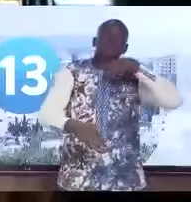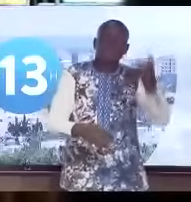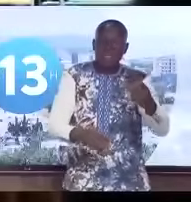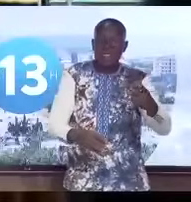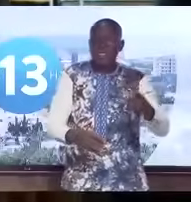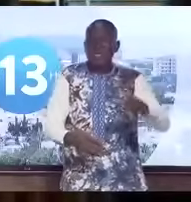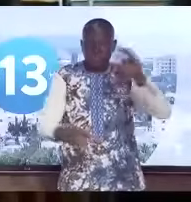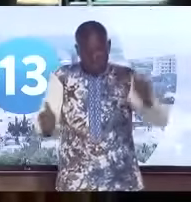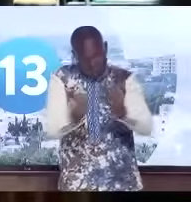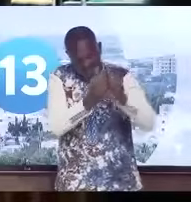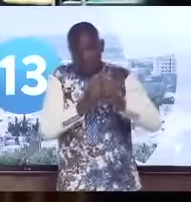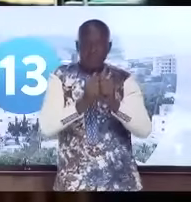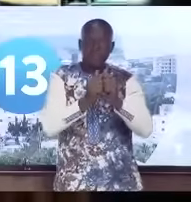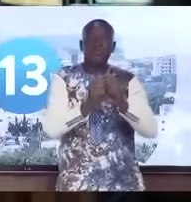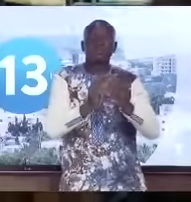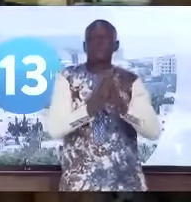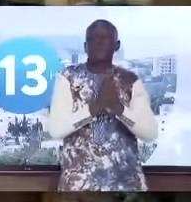avec ses concerts.